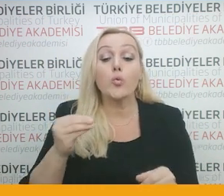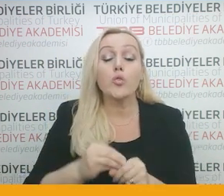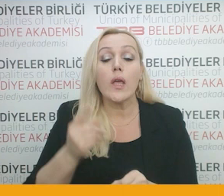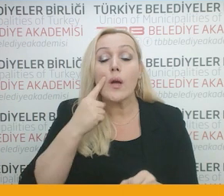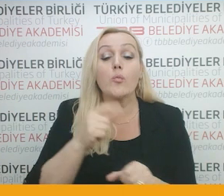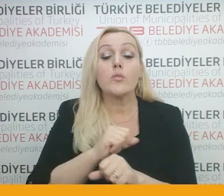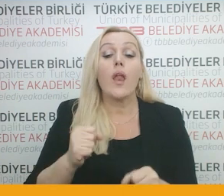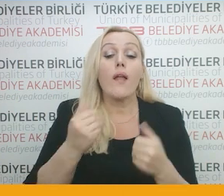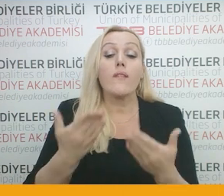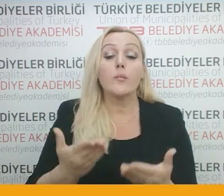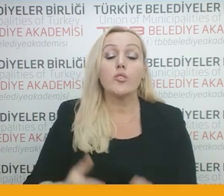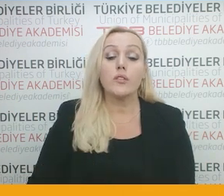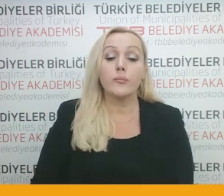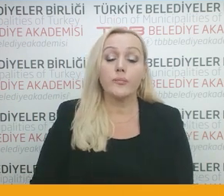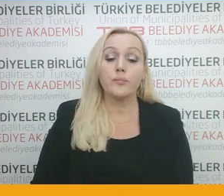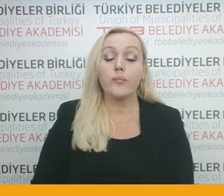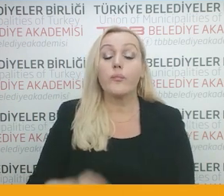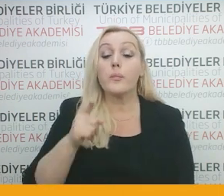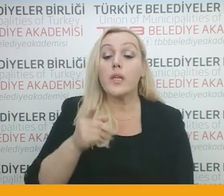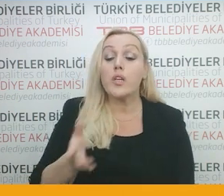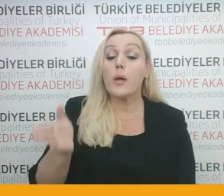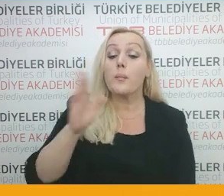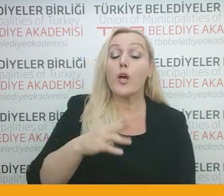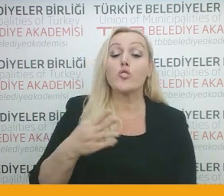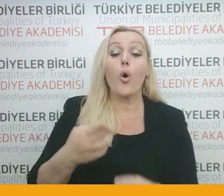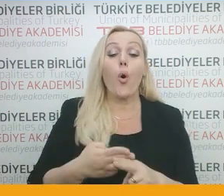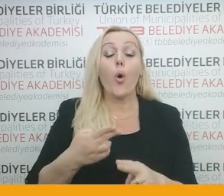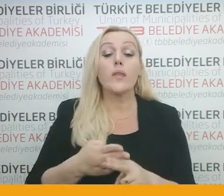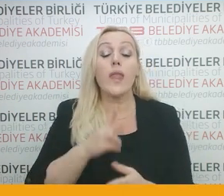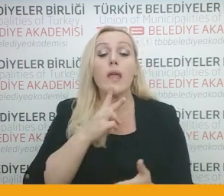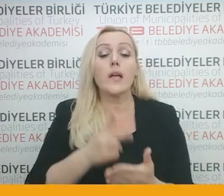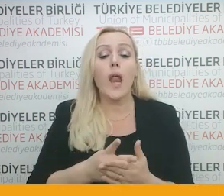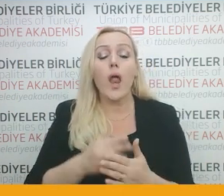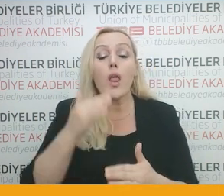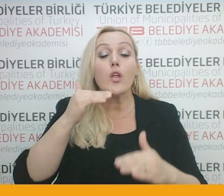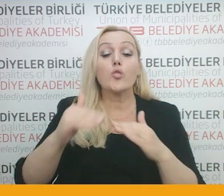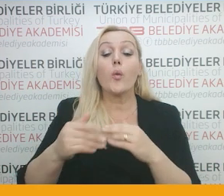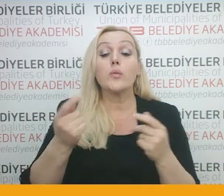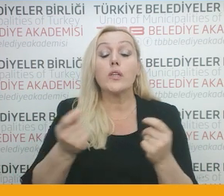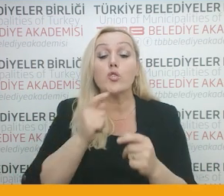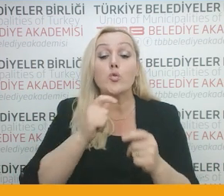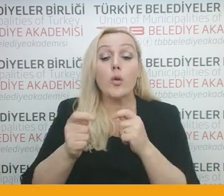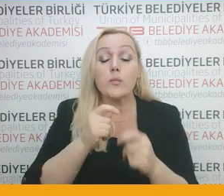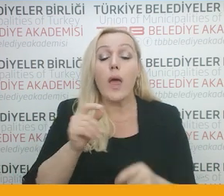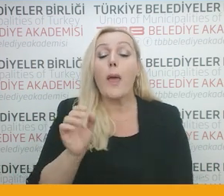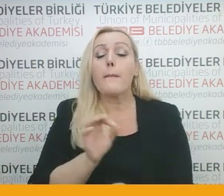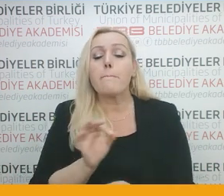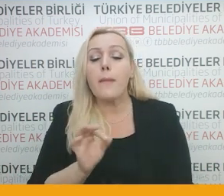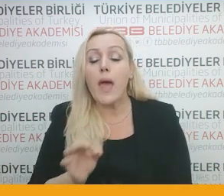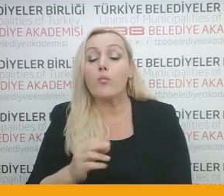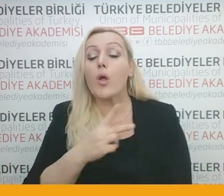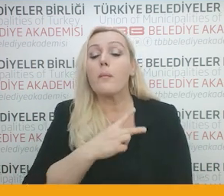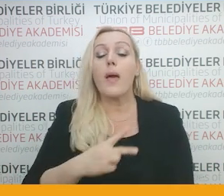söz konusu. Bir başka örnek karar, toplu iş sözleşmesiyle memurlar sosyal denge